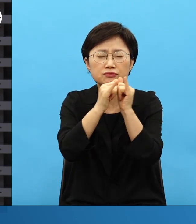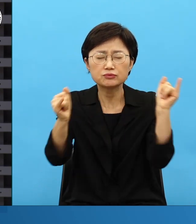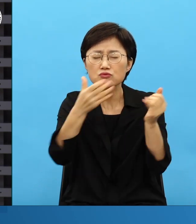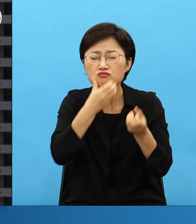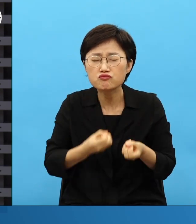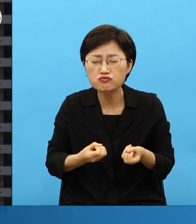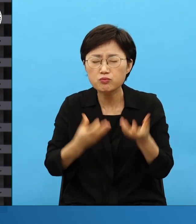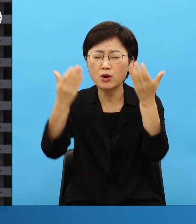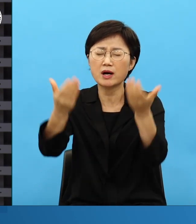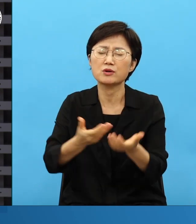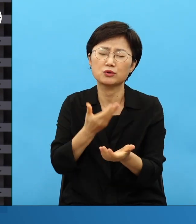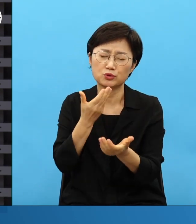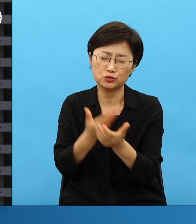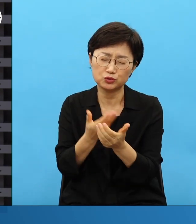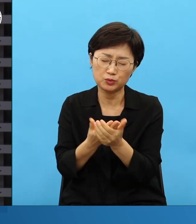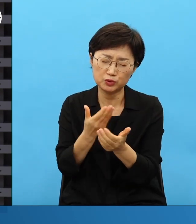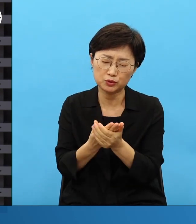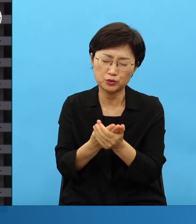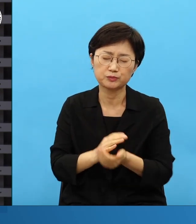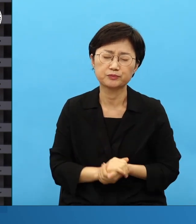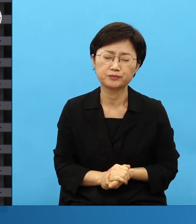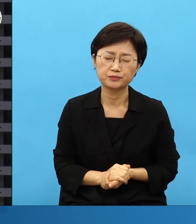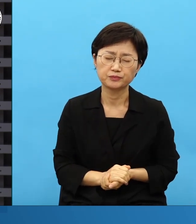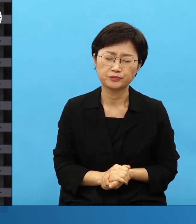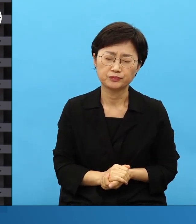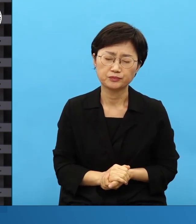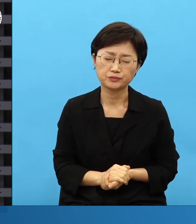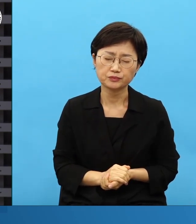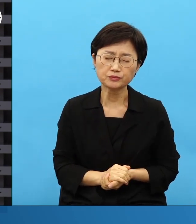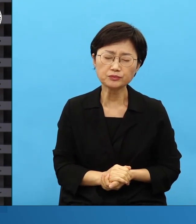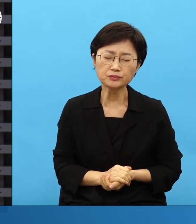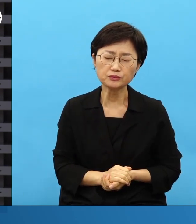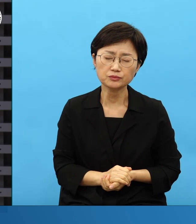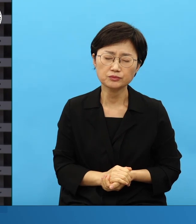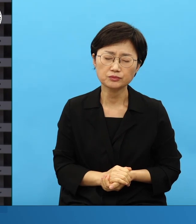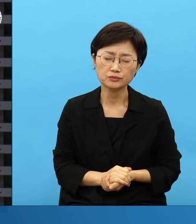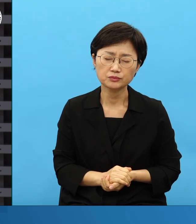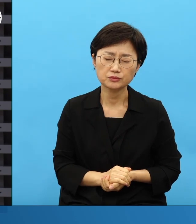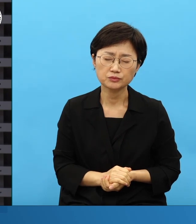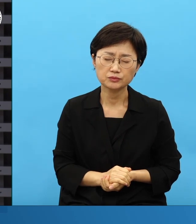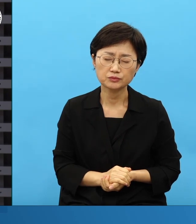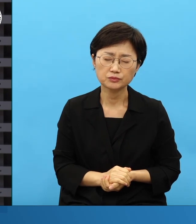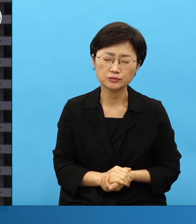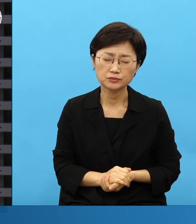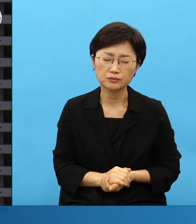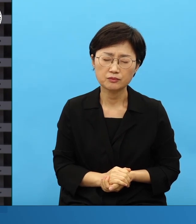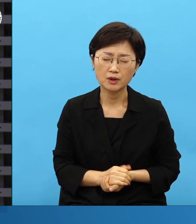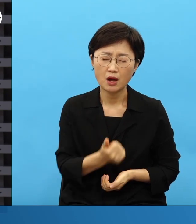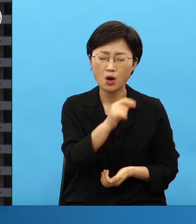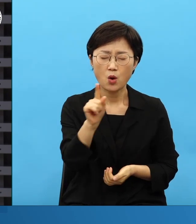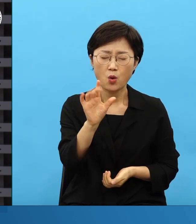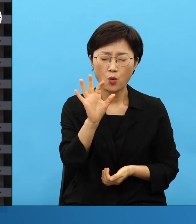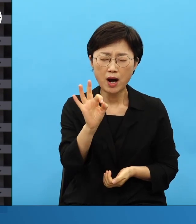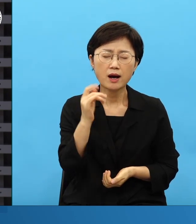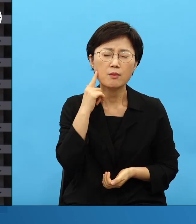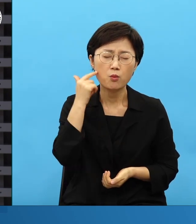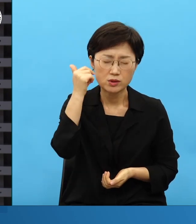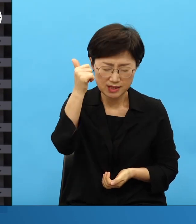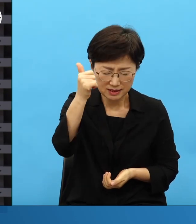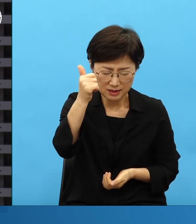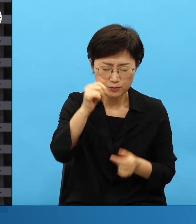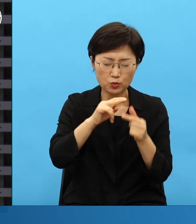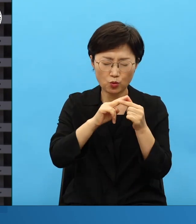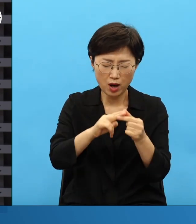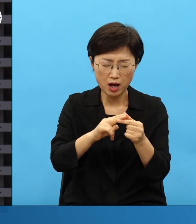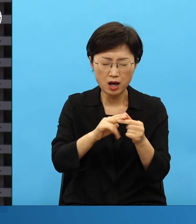of life to save us and raise us as witnesses of world evangelization to save souls and the world. 항상배 담임 목사님과 모든